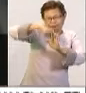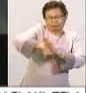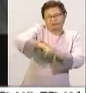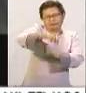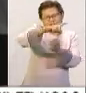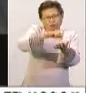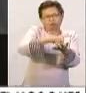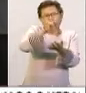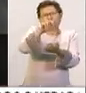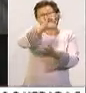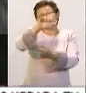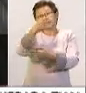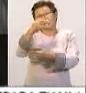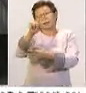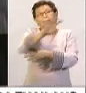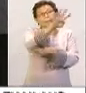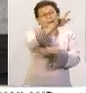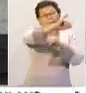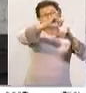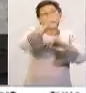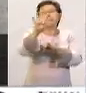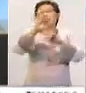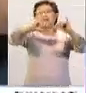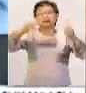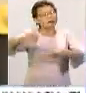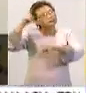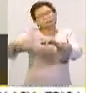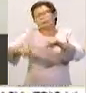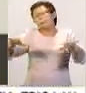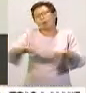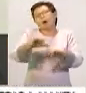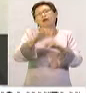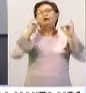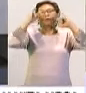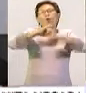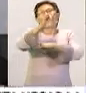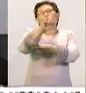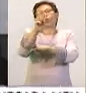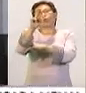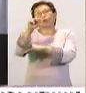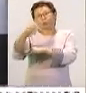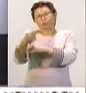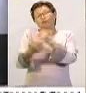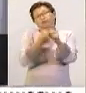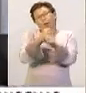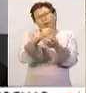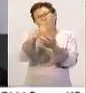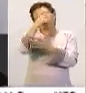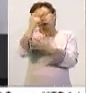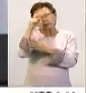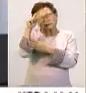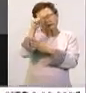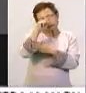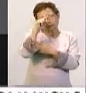Mujahid memberitahu seramai 4 orang jemaah Malaysia tidak dapat melaksanakan ibadah wukuf tahun ini kerana berada dalam